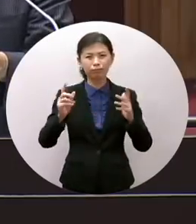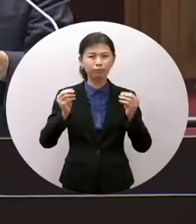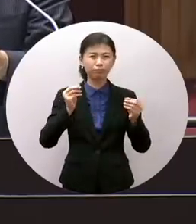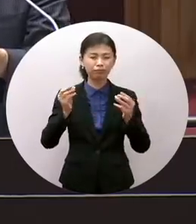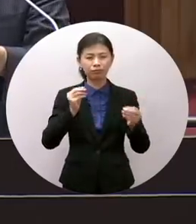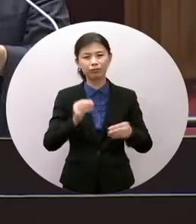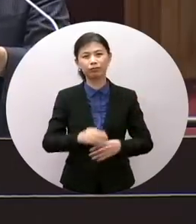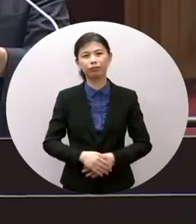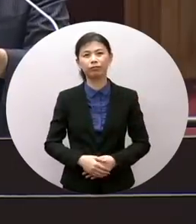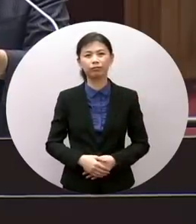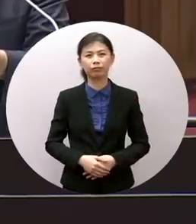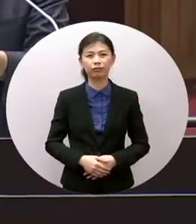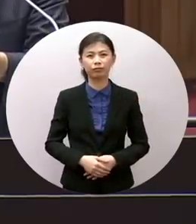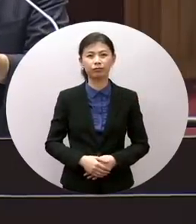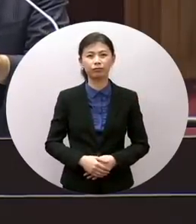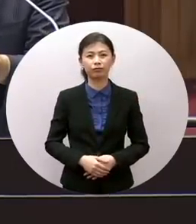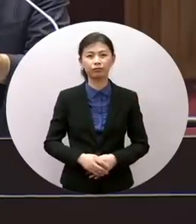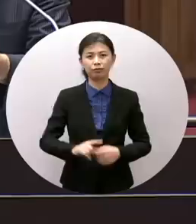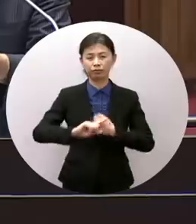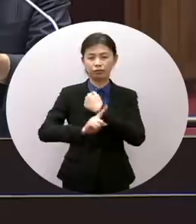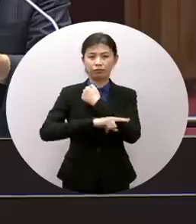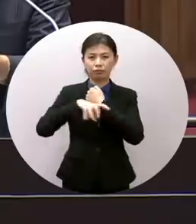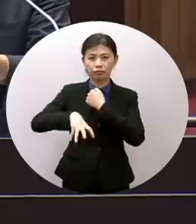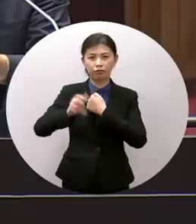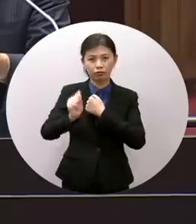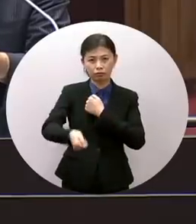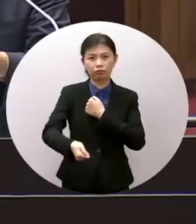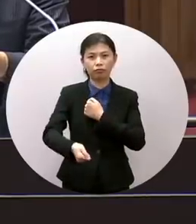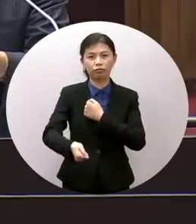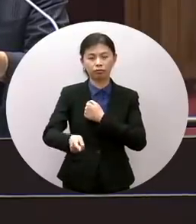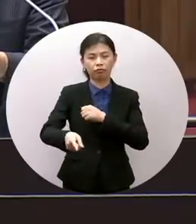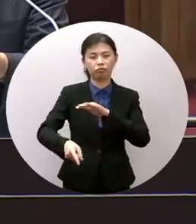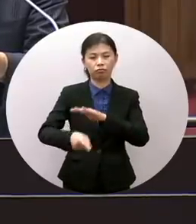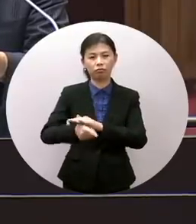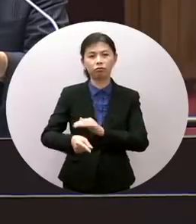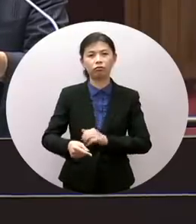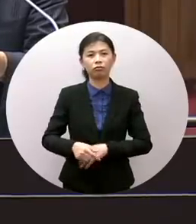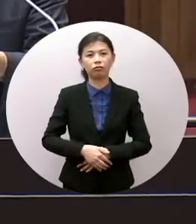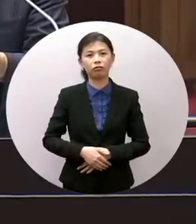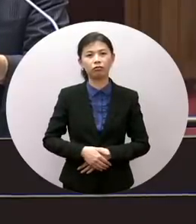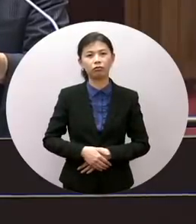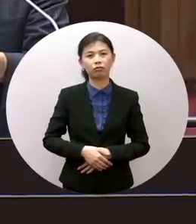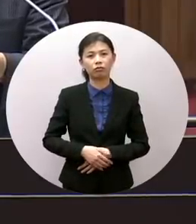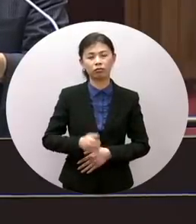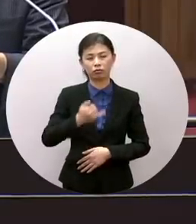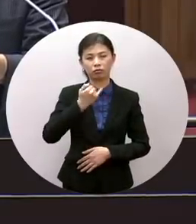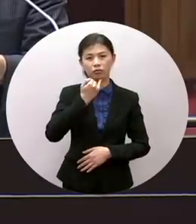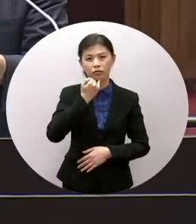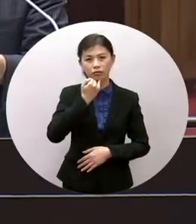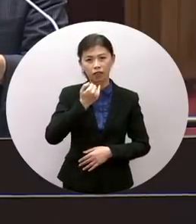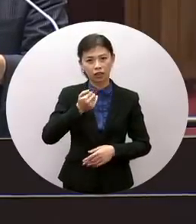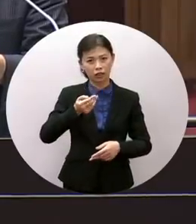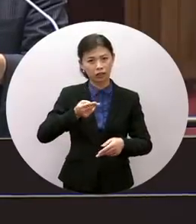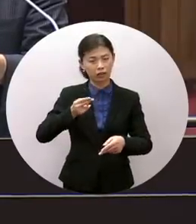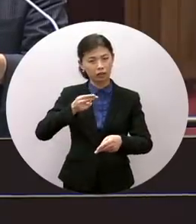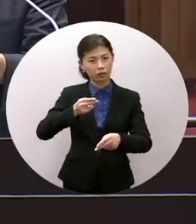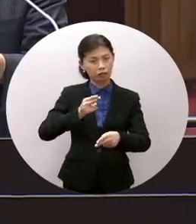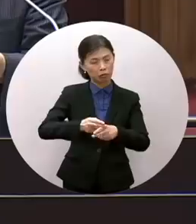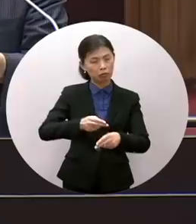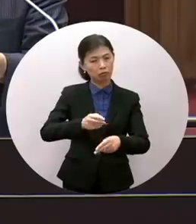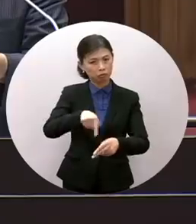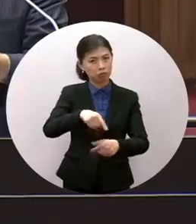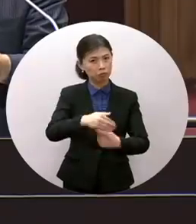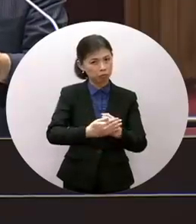了。法院判决有罪，可以主张信赖保护吗？院